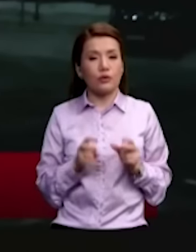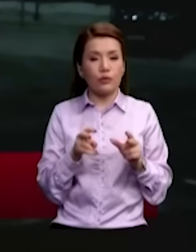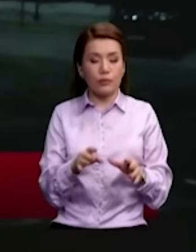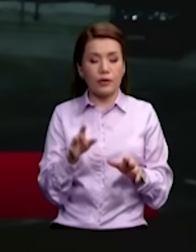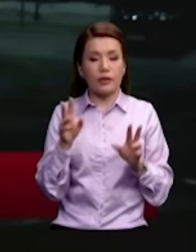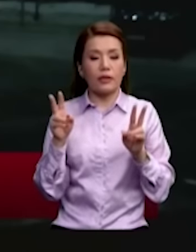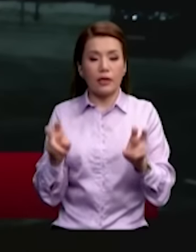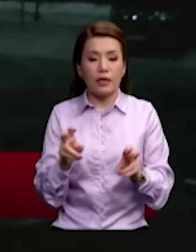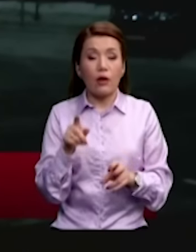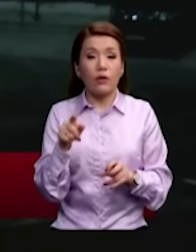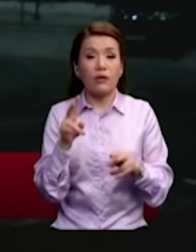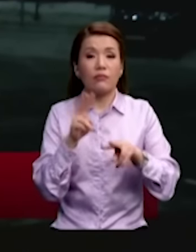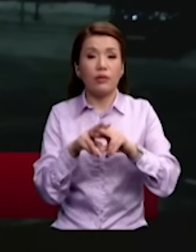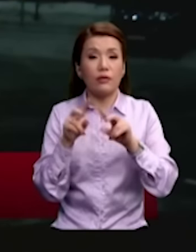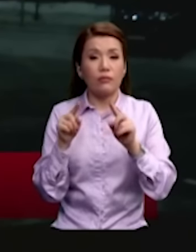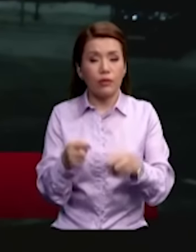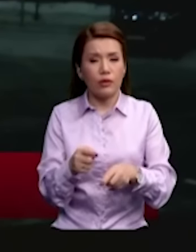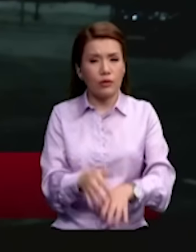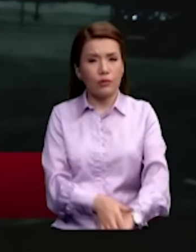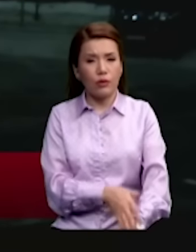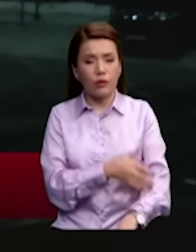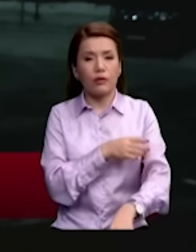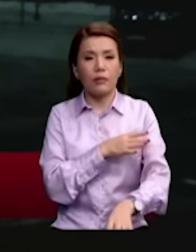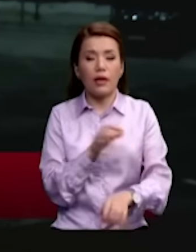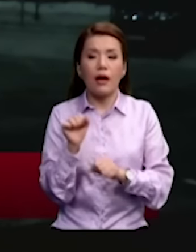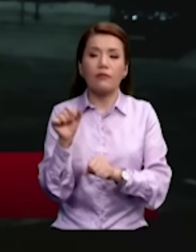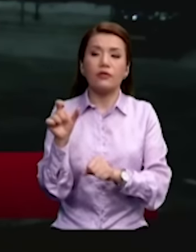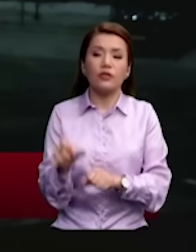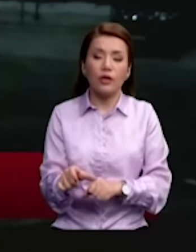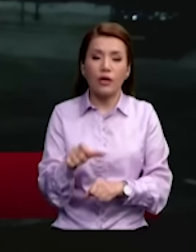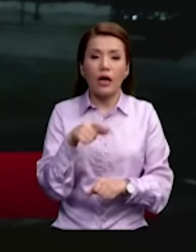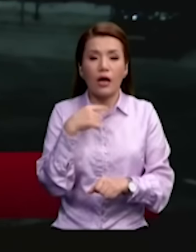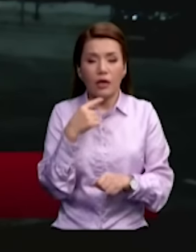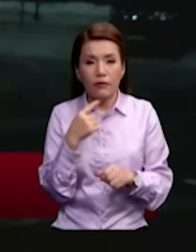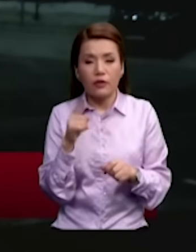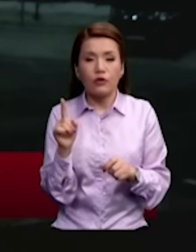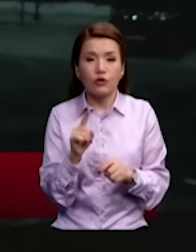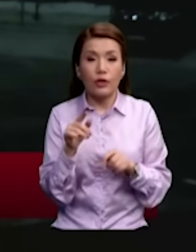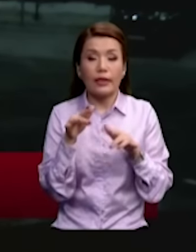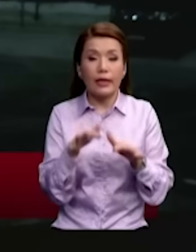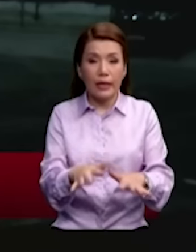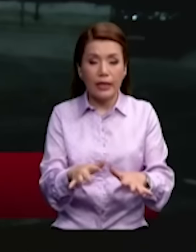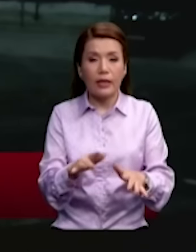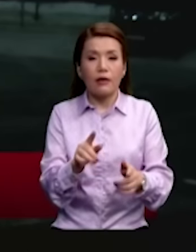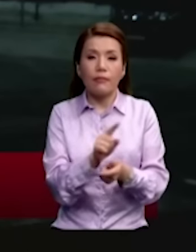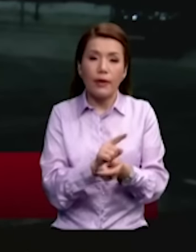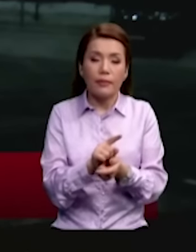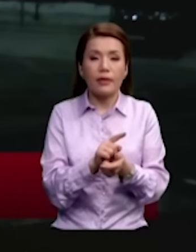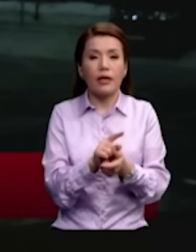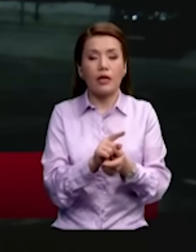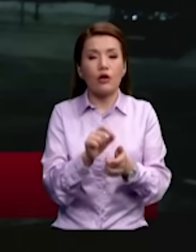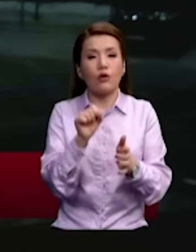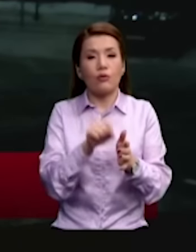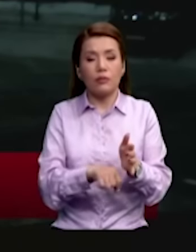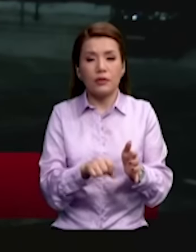речь защиты Бишимбаева была очень долгой. Адвокаты обвиняемого настаивают, чтобы дело переквалифицировали в убийство